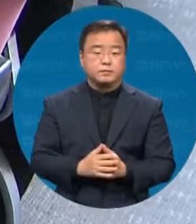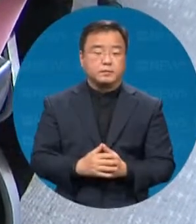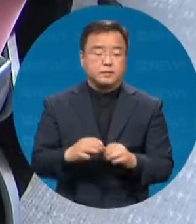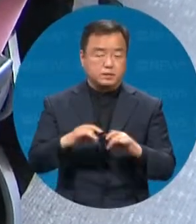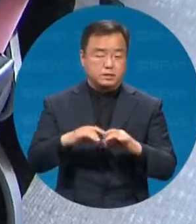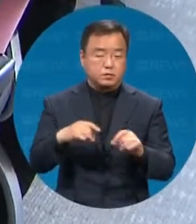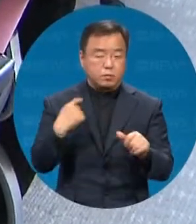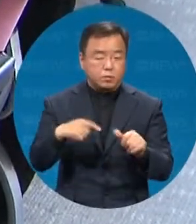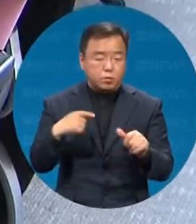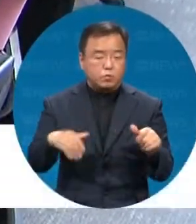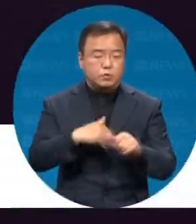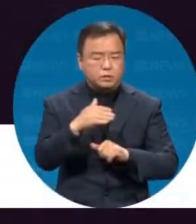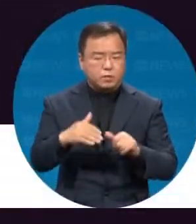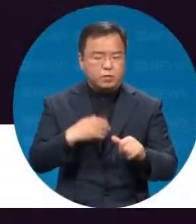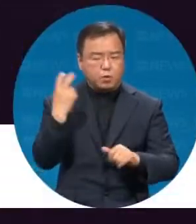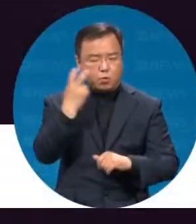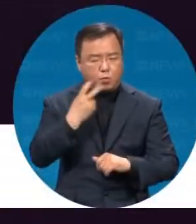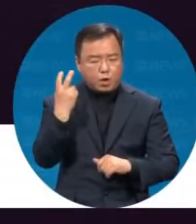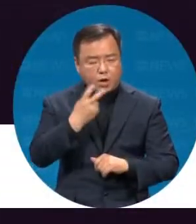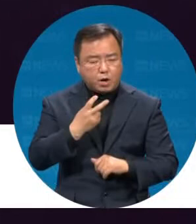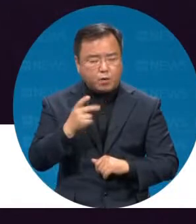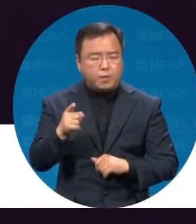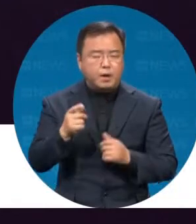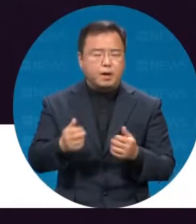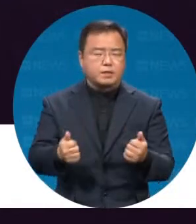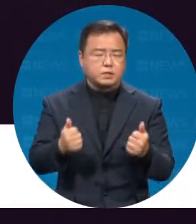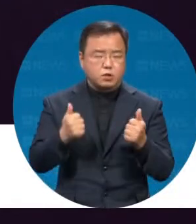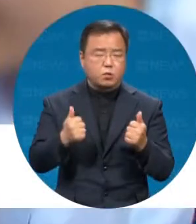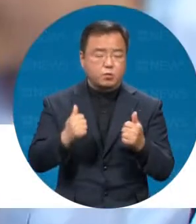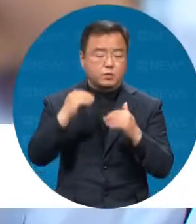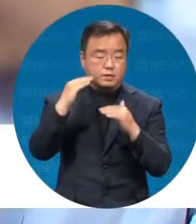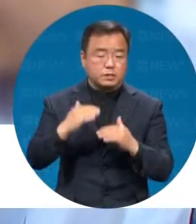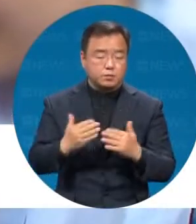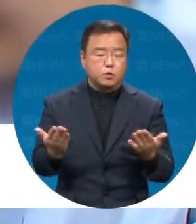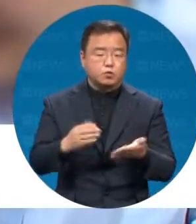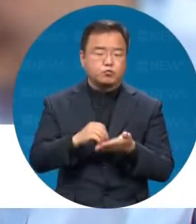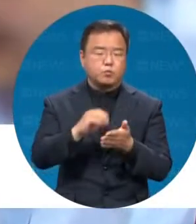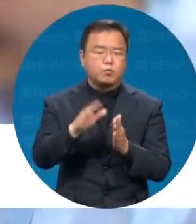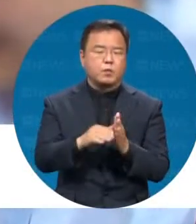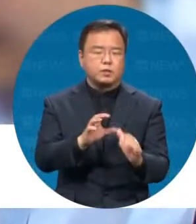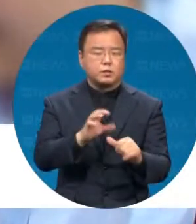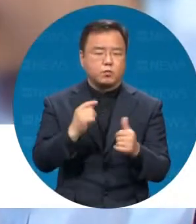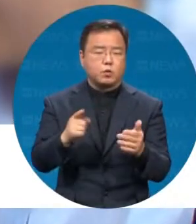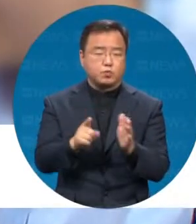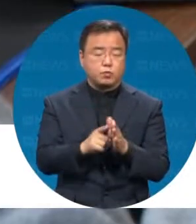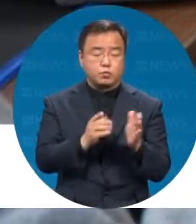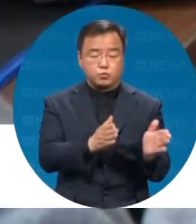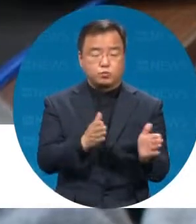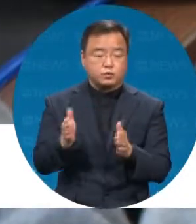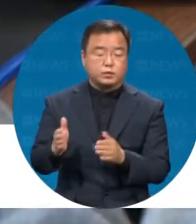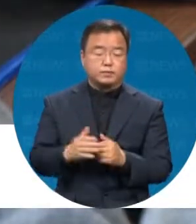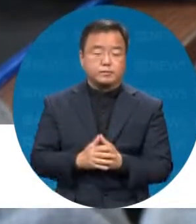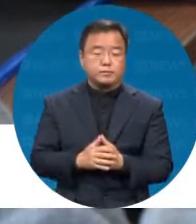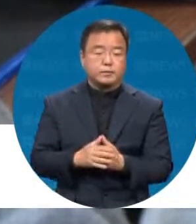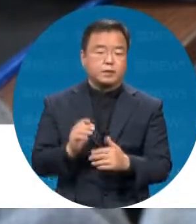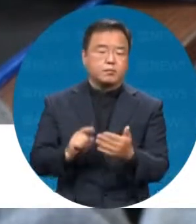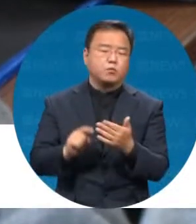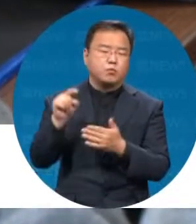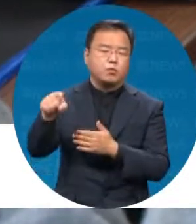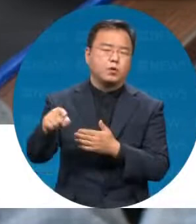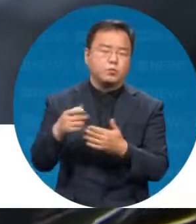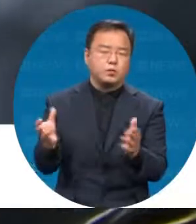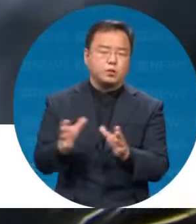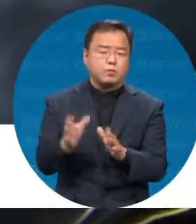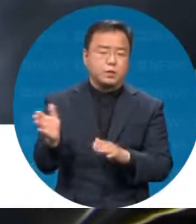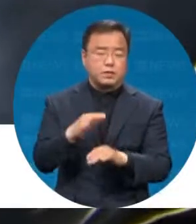이력을 관리하고 이수 이력의 취업 등에 활용할 수 있는 디지털 배치 시스템도 도입합니다 외부 기관에서 디지털